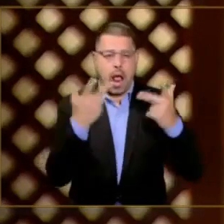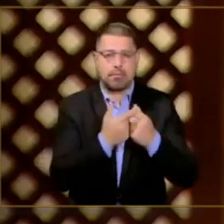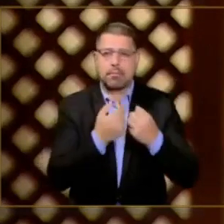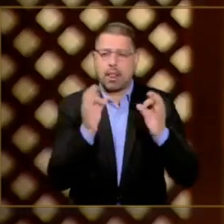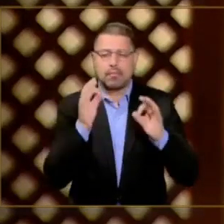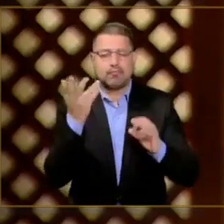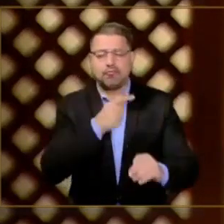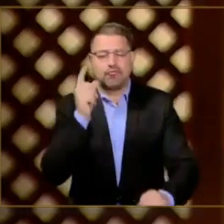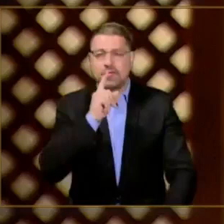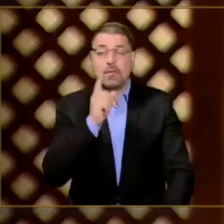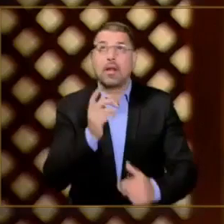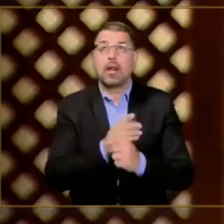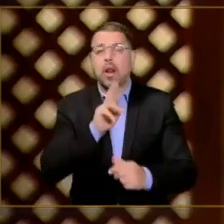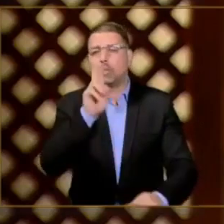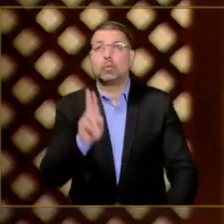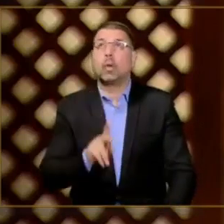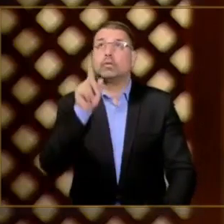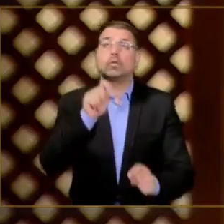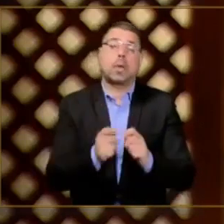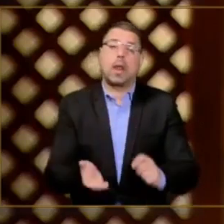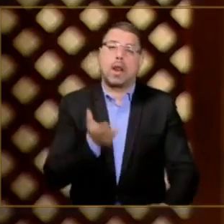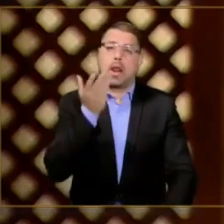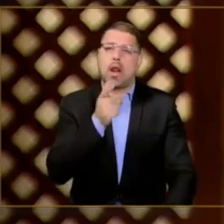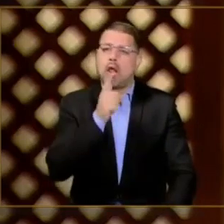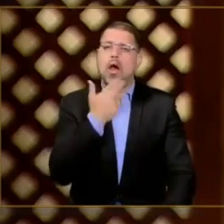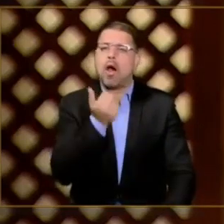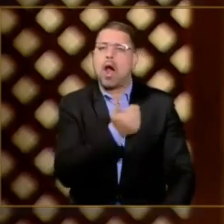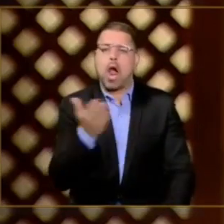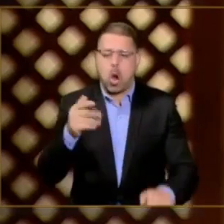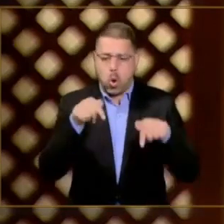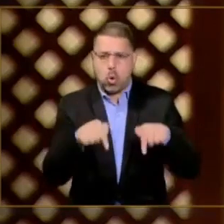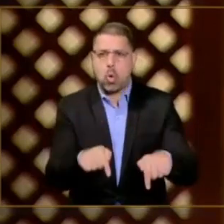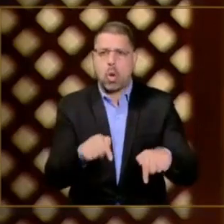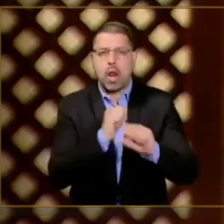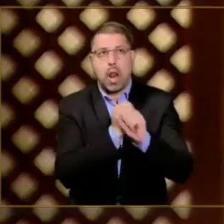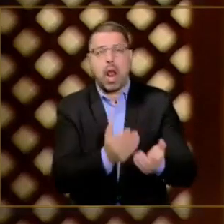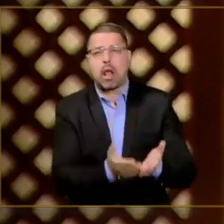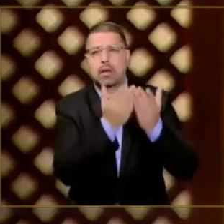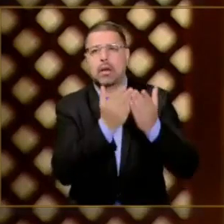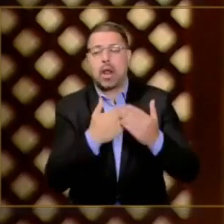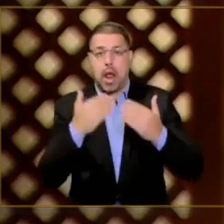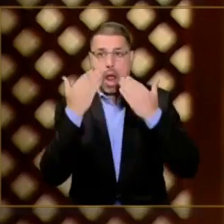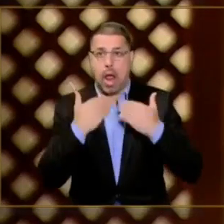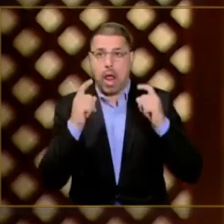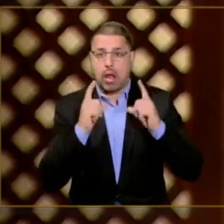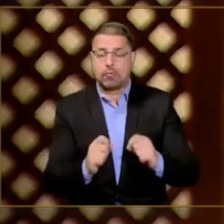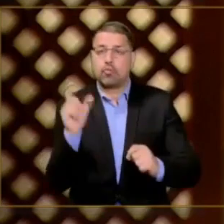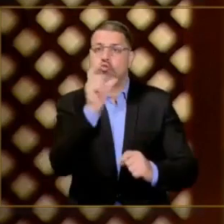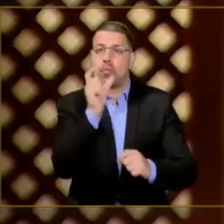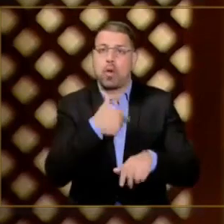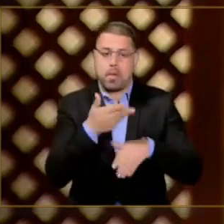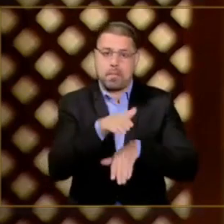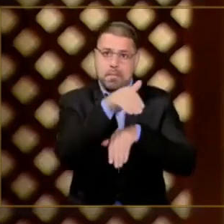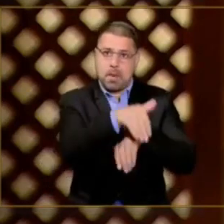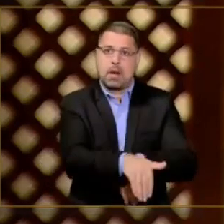عددا نسالك يا مولانا خير الدنيا والاخره واحينا مسلمين وتوفنا